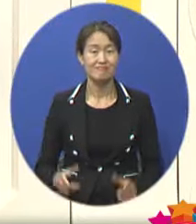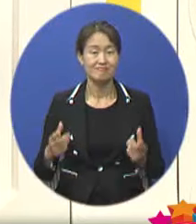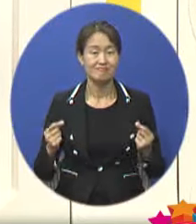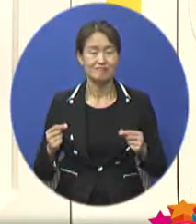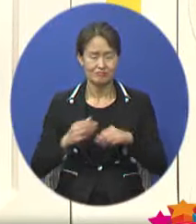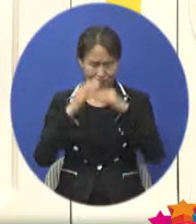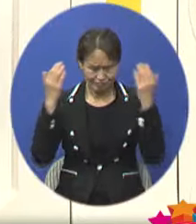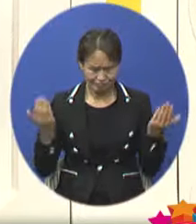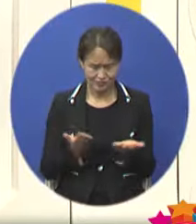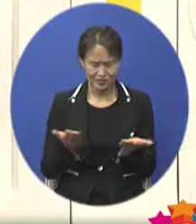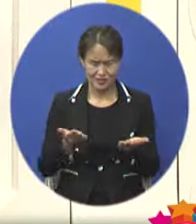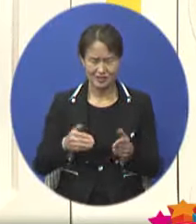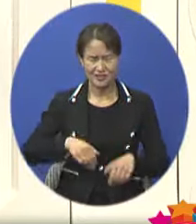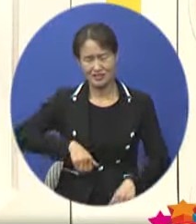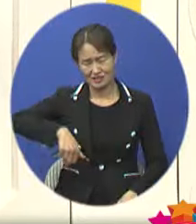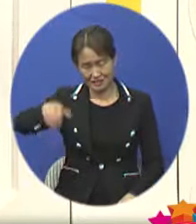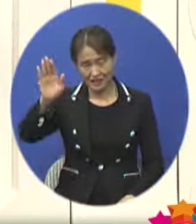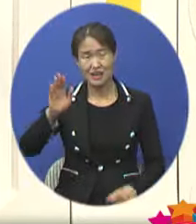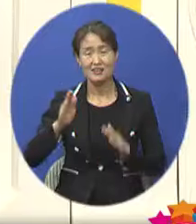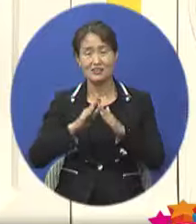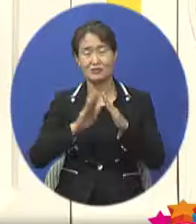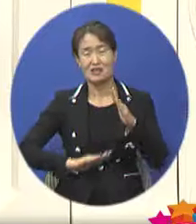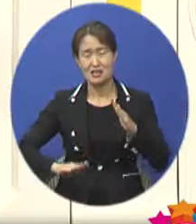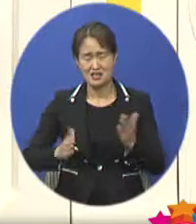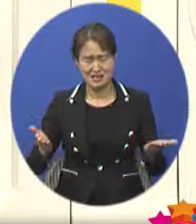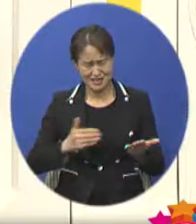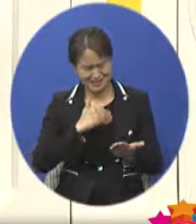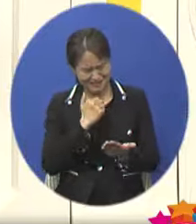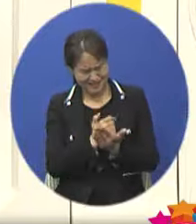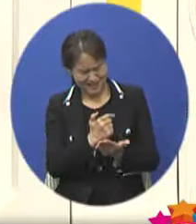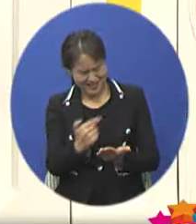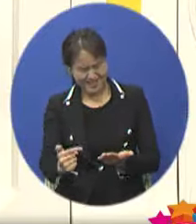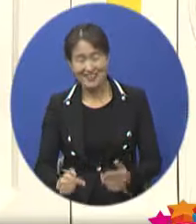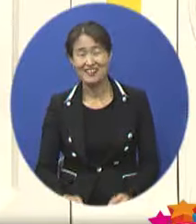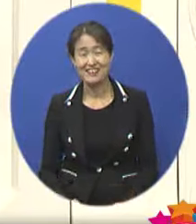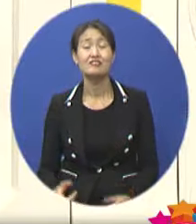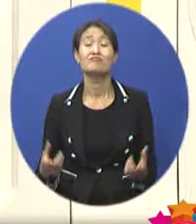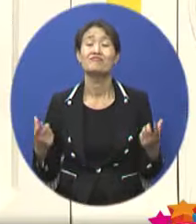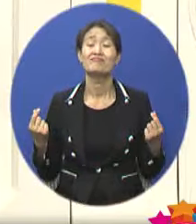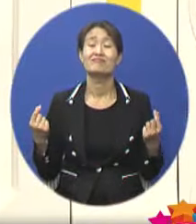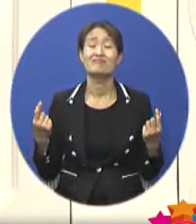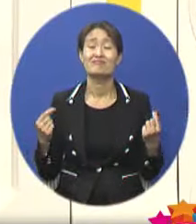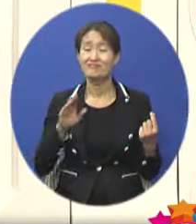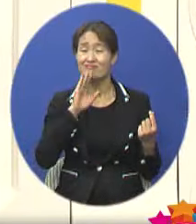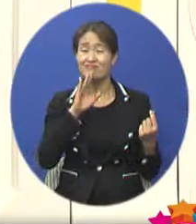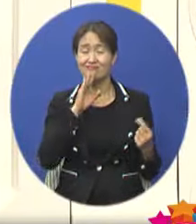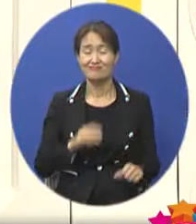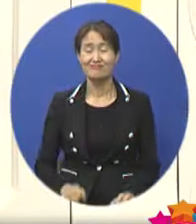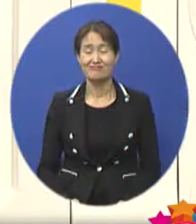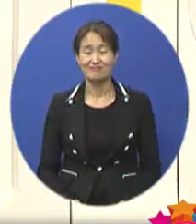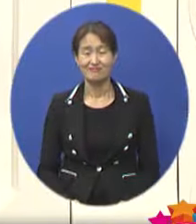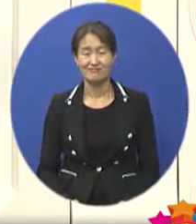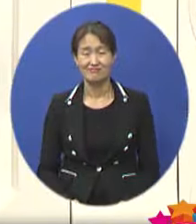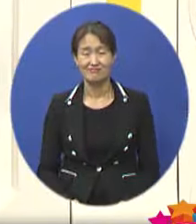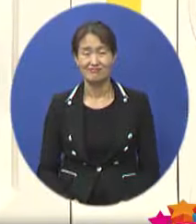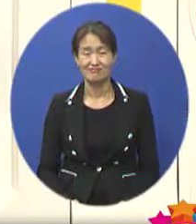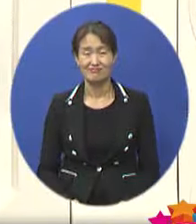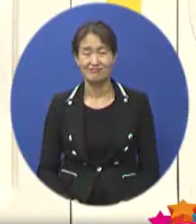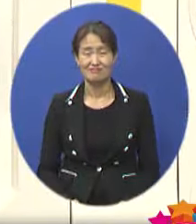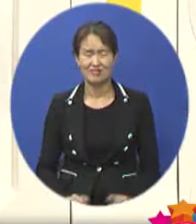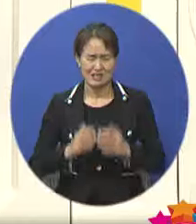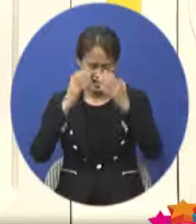다 직장 나가고 하니까 직장 어머니께서 또 집안일 엄청 많으시겠네요. 예. 예, 아우. 이렇게